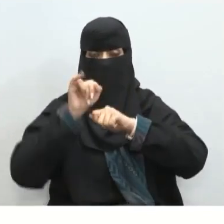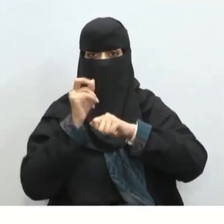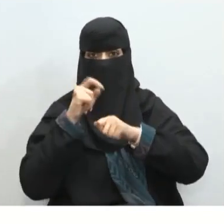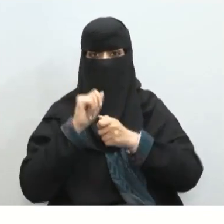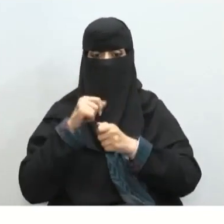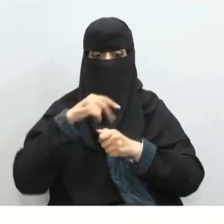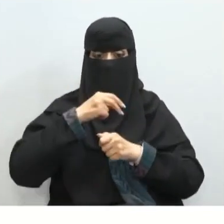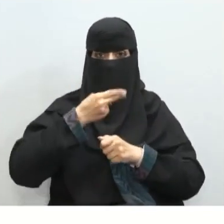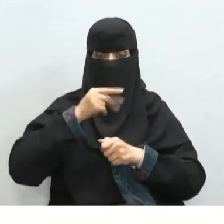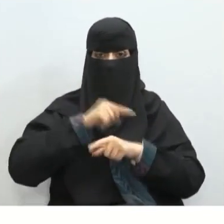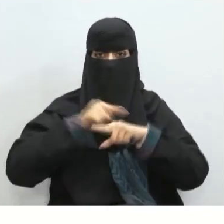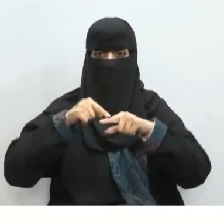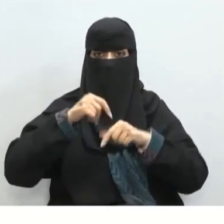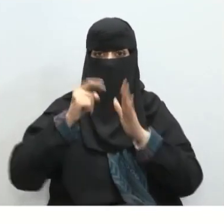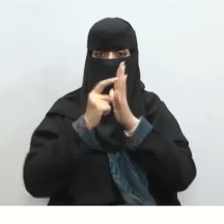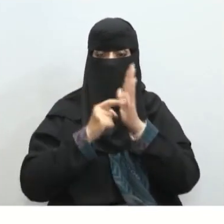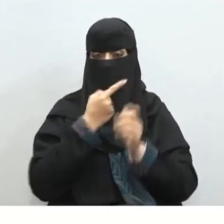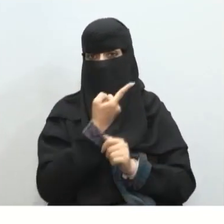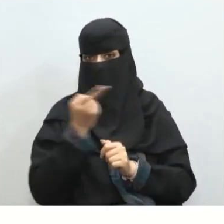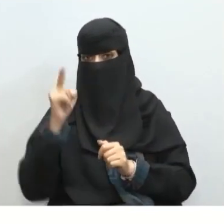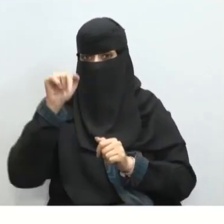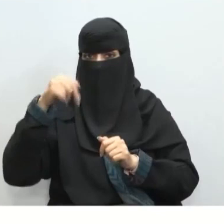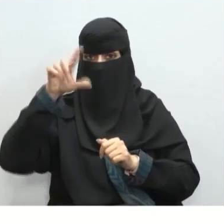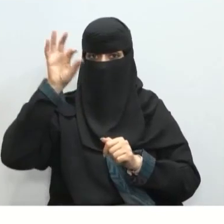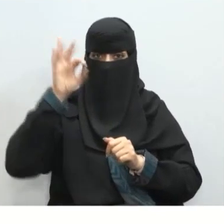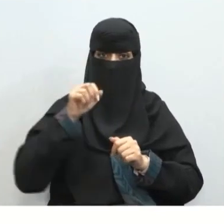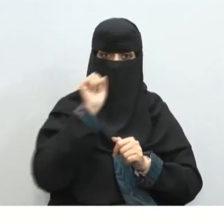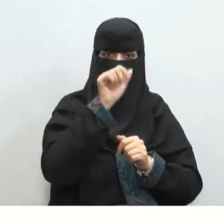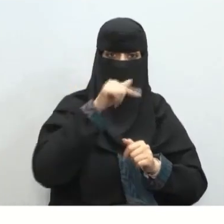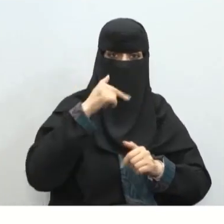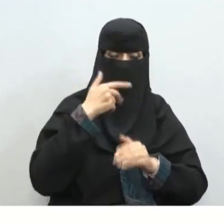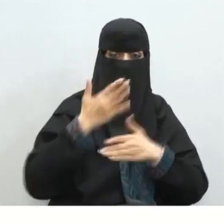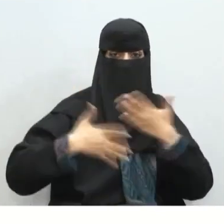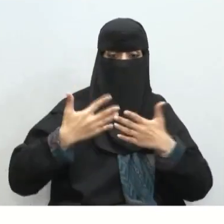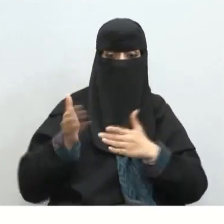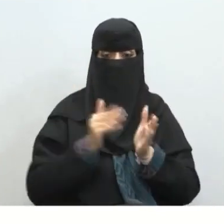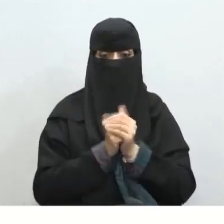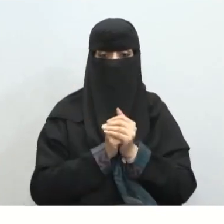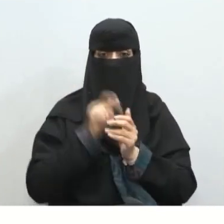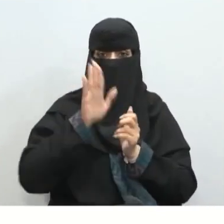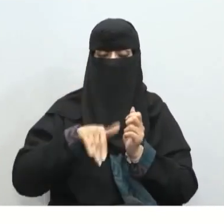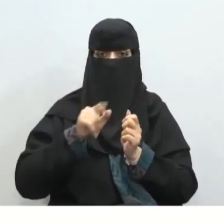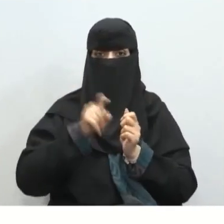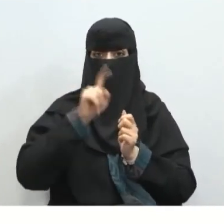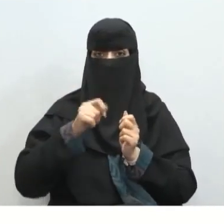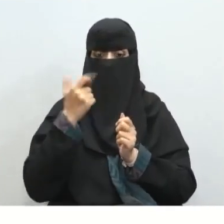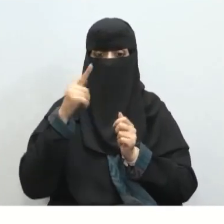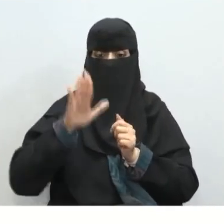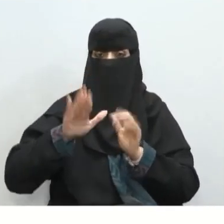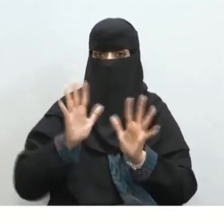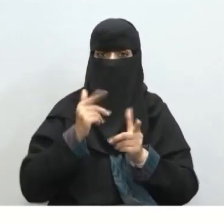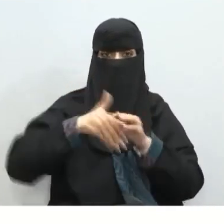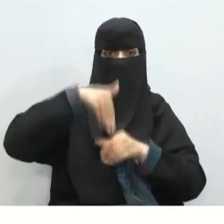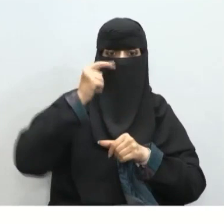الى منط الى منظمه بينما جميع الخيارات هي من خصائص الطاقه في السؤال السابع اي